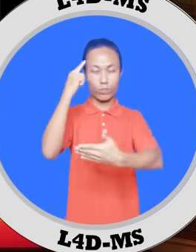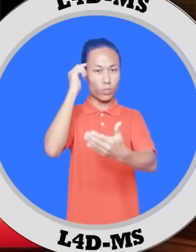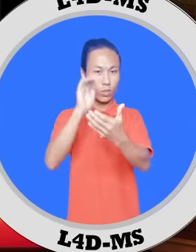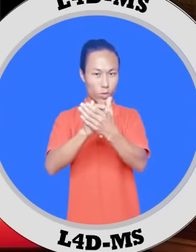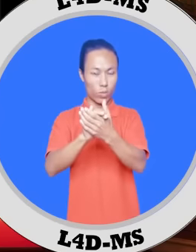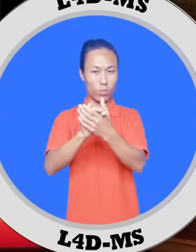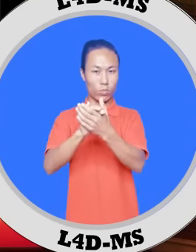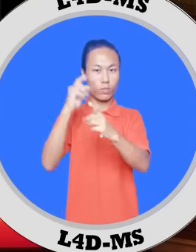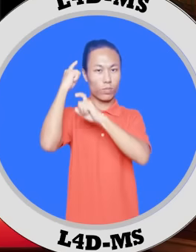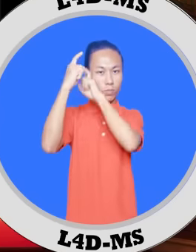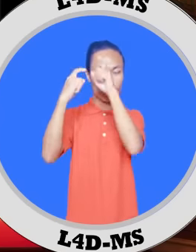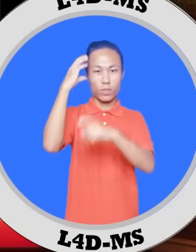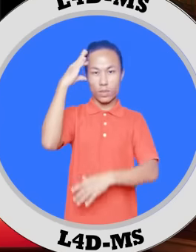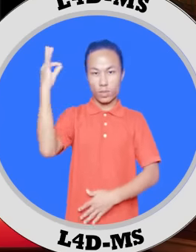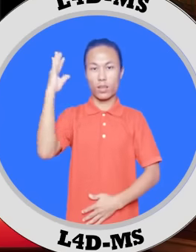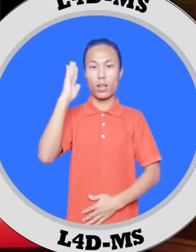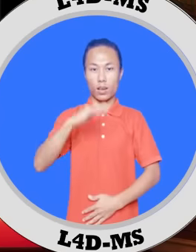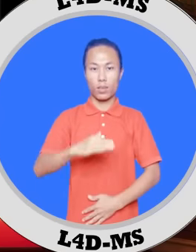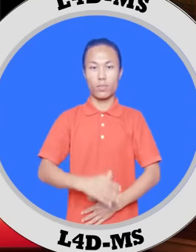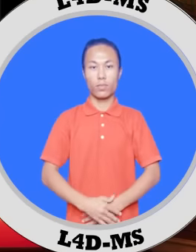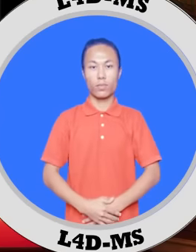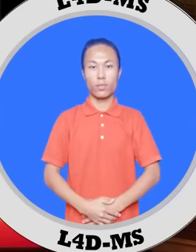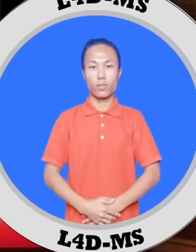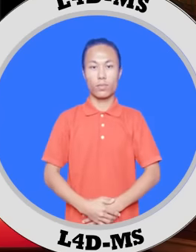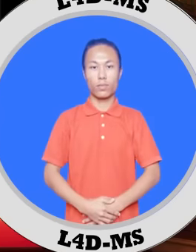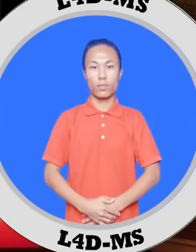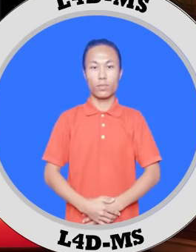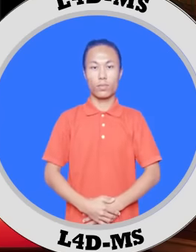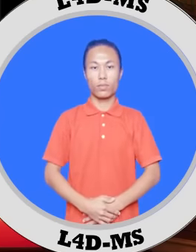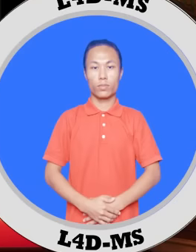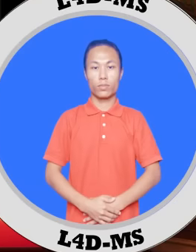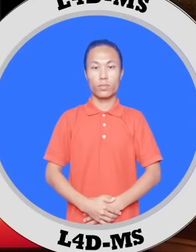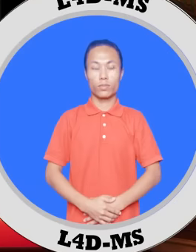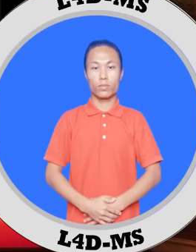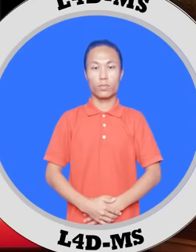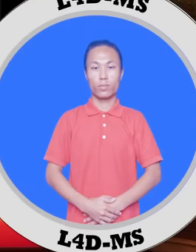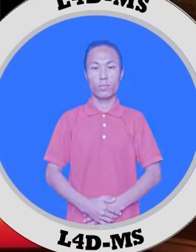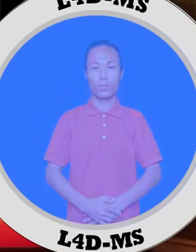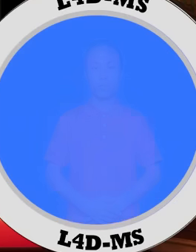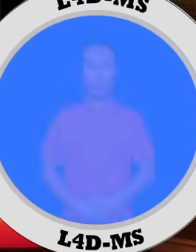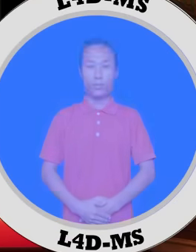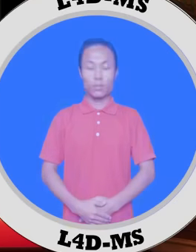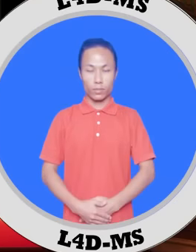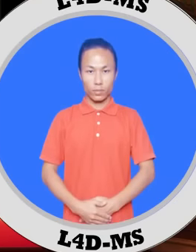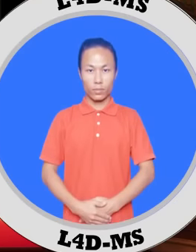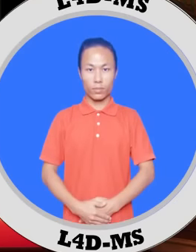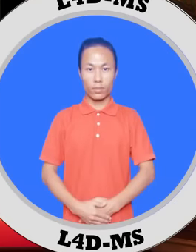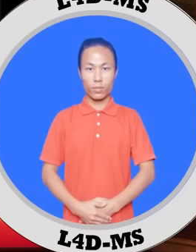တော်တို့ပုံဖော်ခြင်းနဲ့အနာဂတ်ကိုလည်းအတူစဉ်းစားနိုင်ကြမှာဖြစ်ပါတယ်လို့ပြည်အောင်စုဝန်ကြီးချုပ်ကပြောကြားခဲ့ပါတယ်။အ